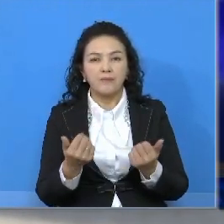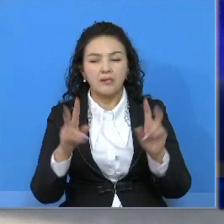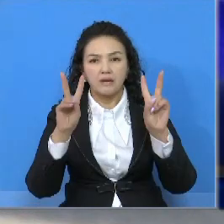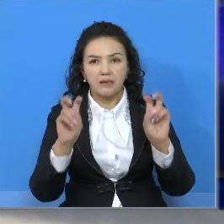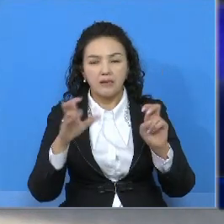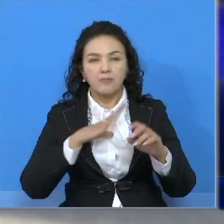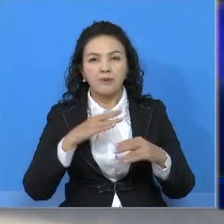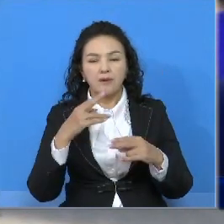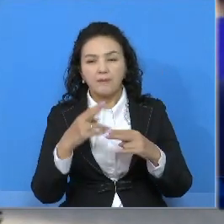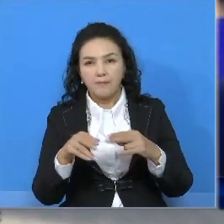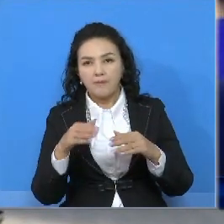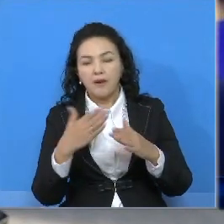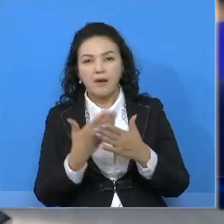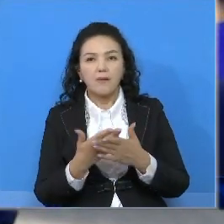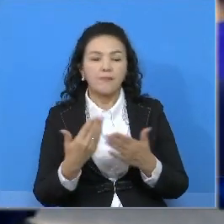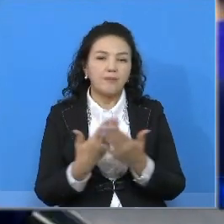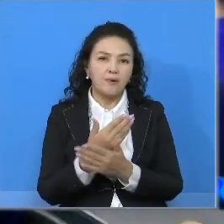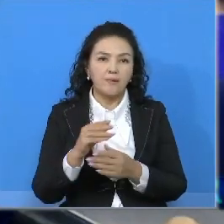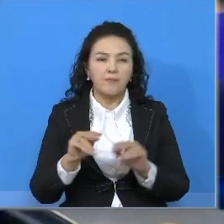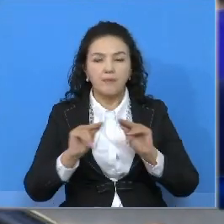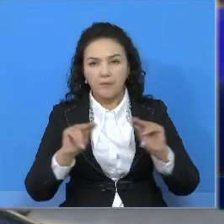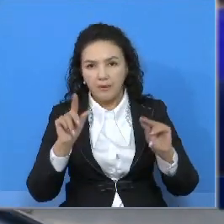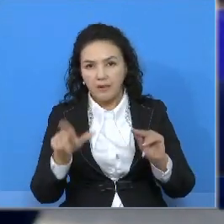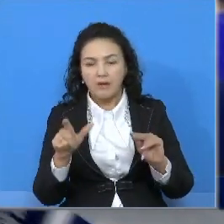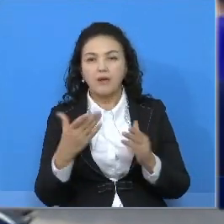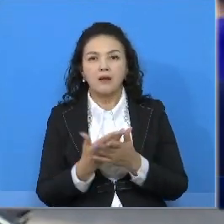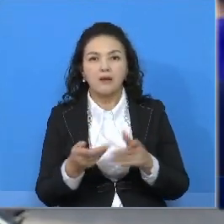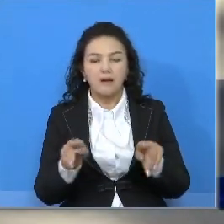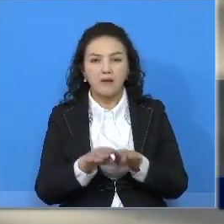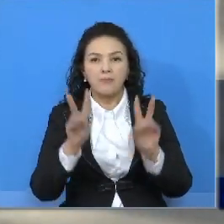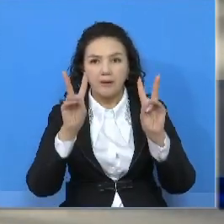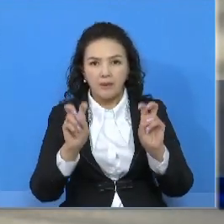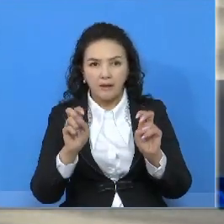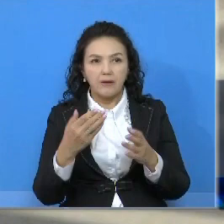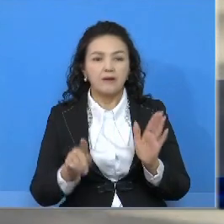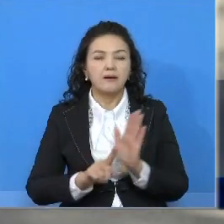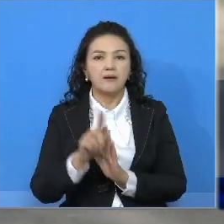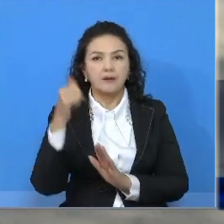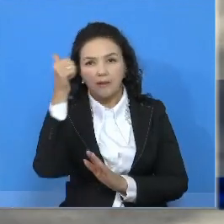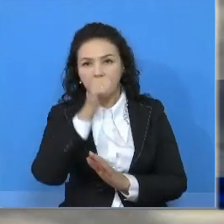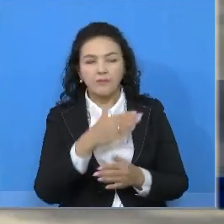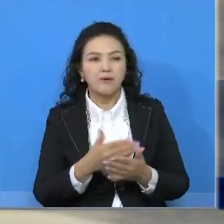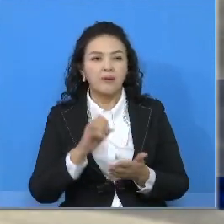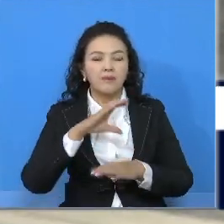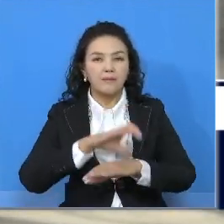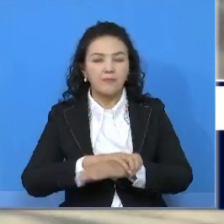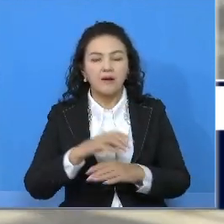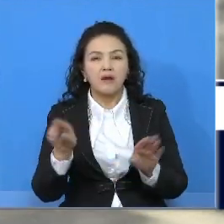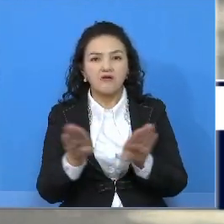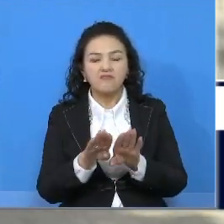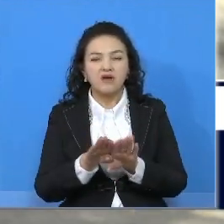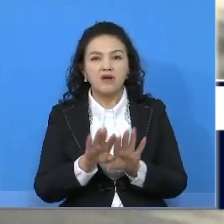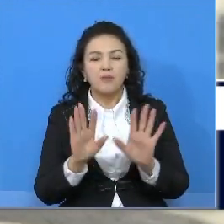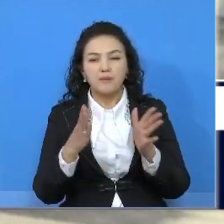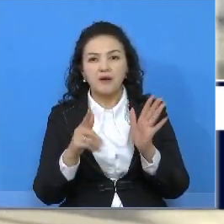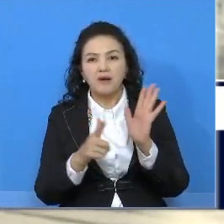была пропущена, если новая тема была, учителя обязательно остановятся на данной теме. К слову, с начала года зафиксировано 7 подобных